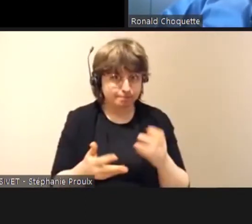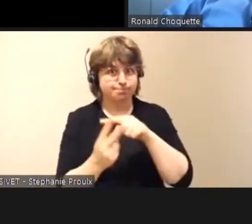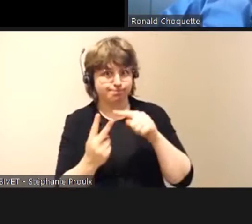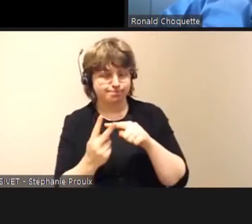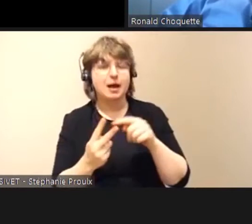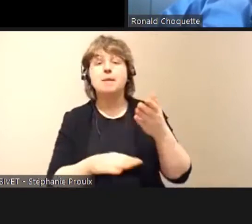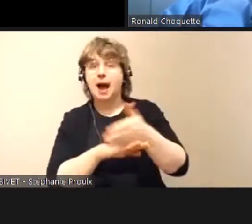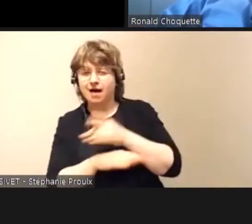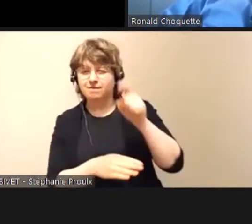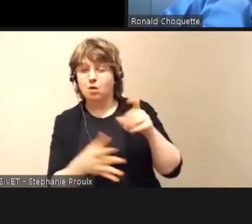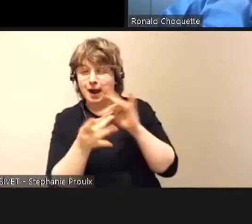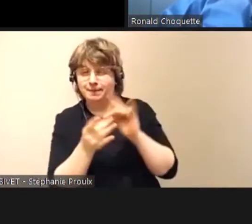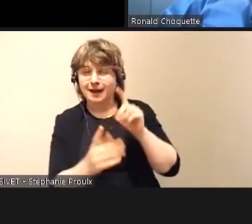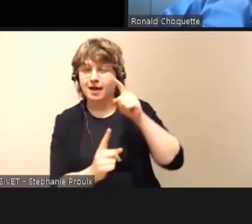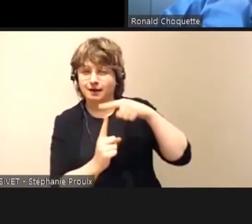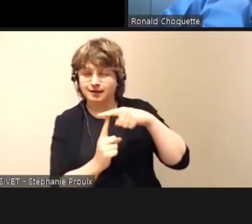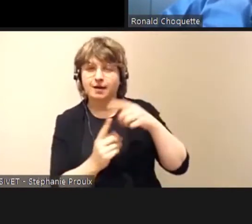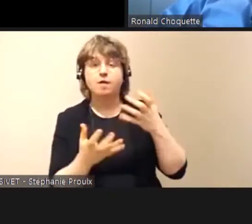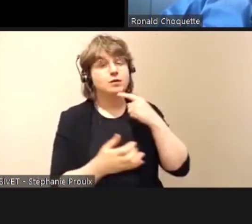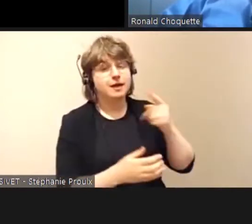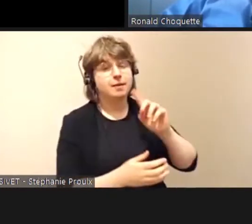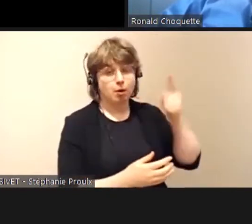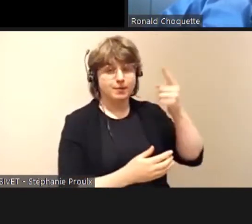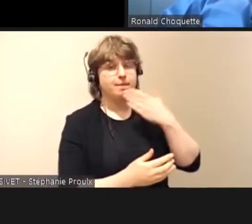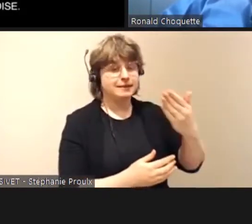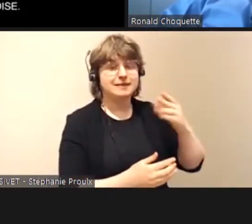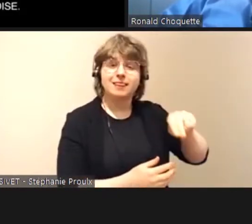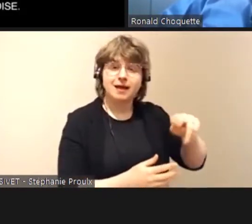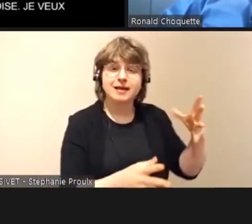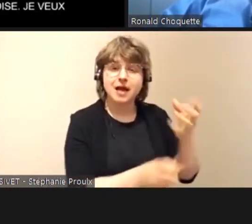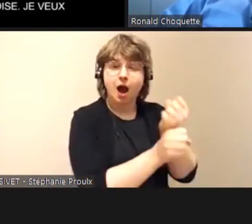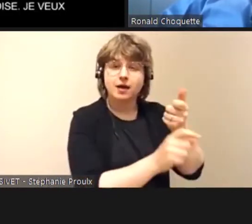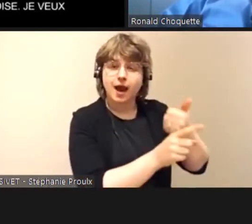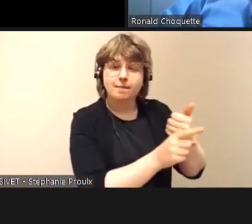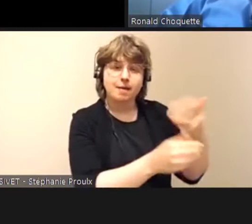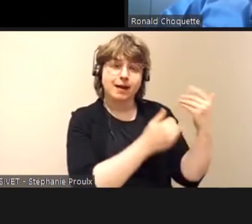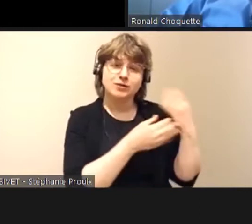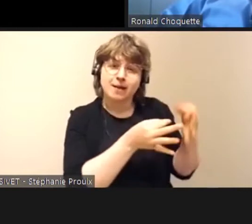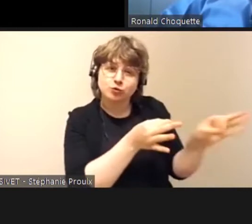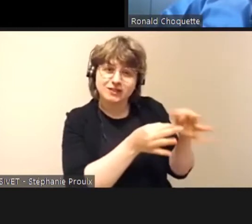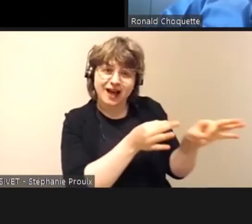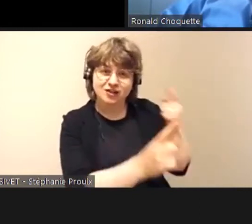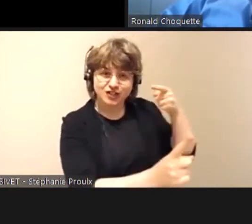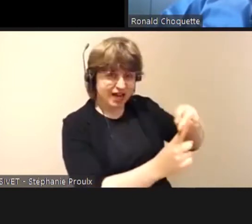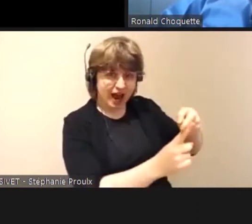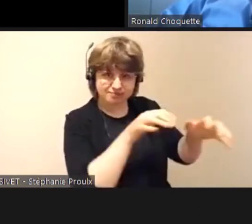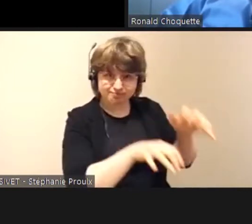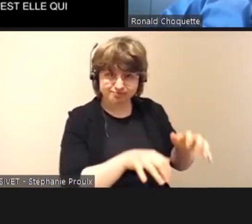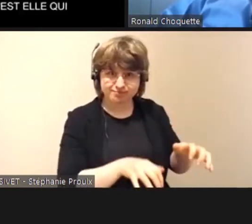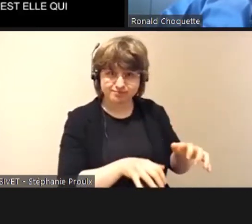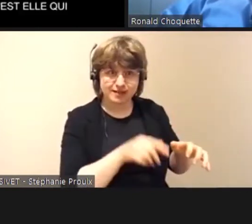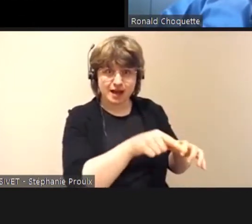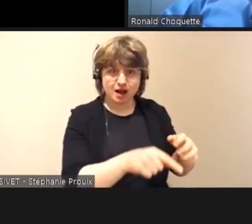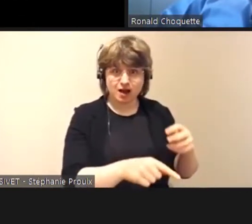petits points techniques. Je voudrais aussi remercier Nathalie Gagné. C'est elle qui s'occupe du sous-titrage en direct. Ce n'est pas la